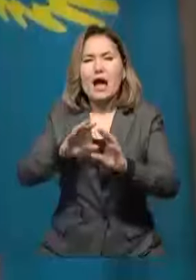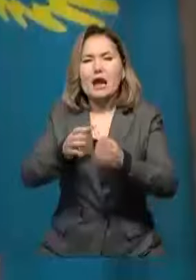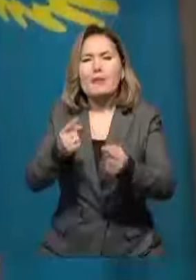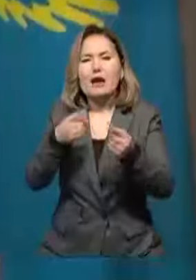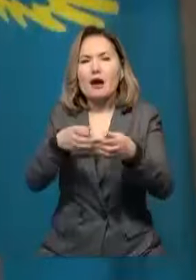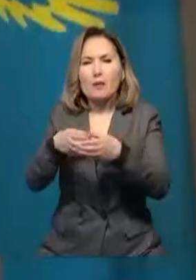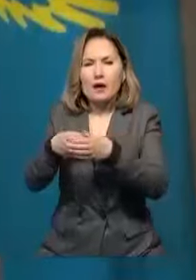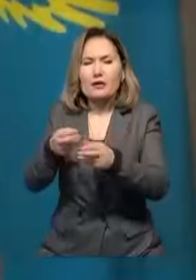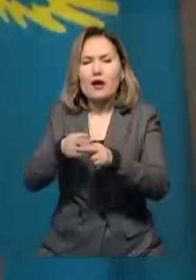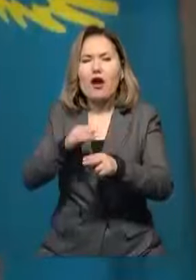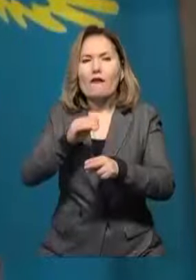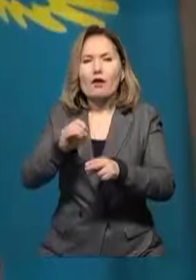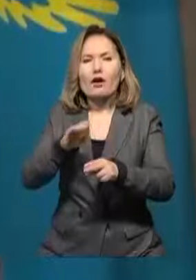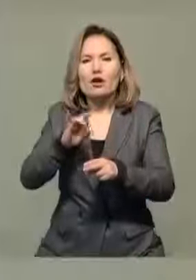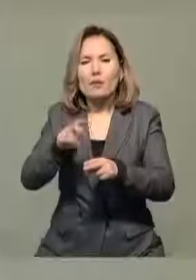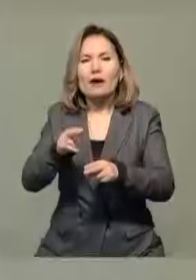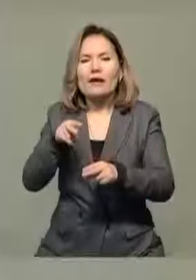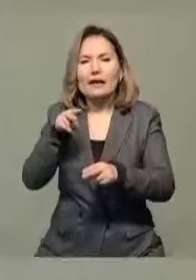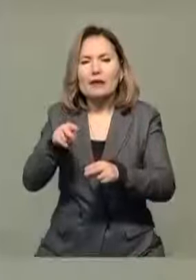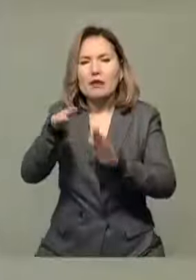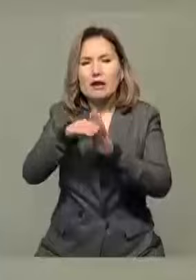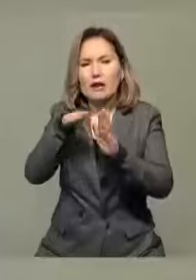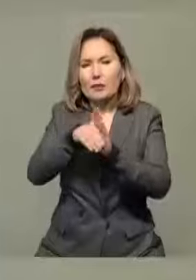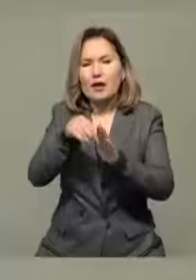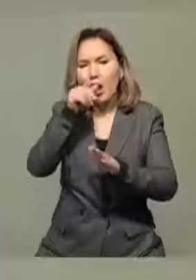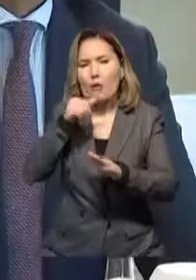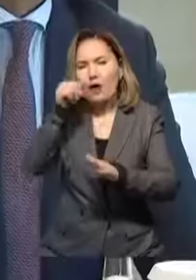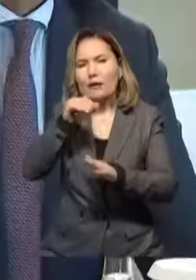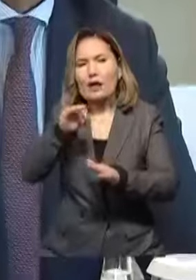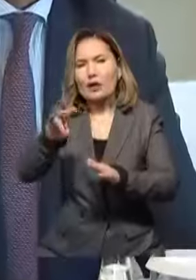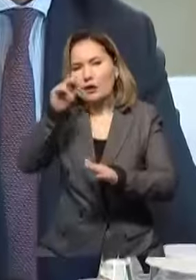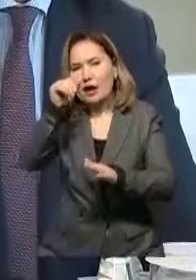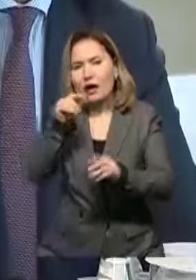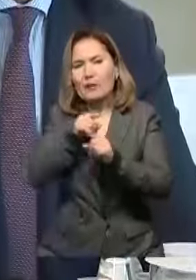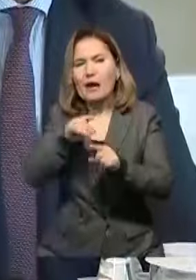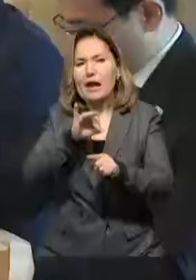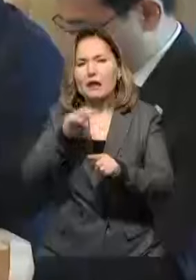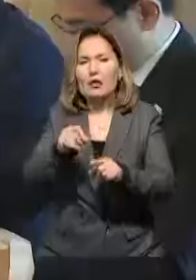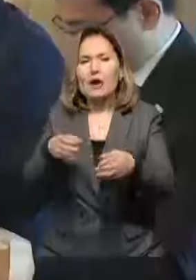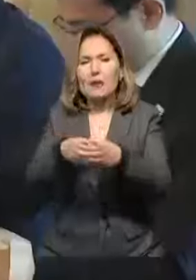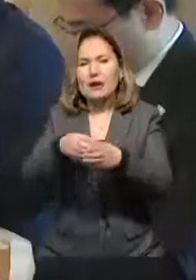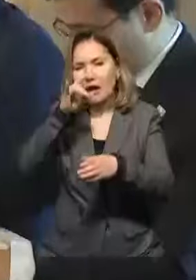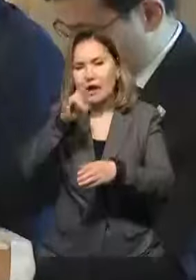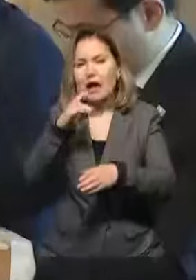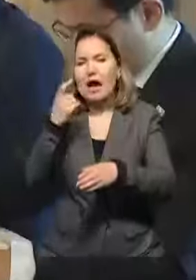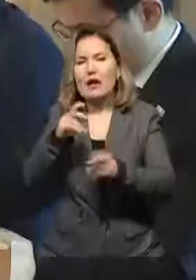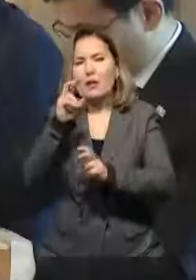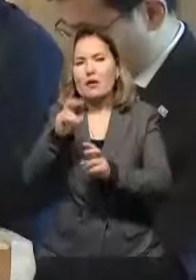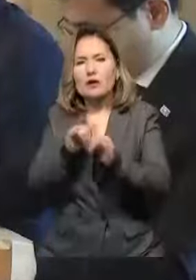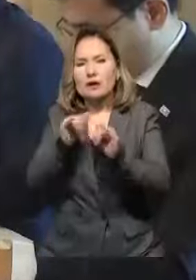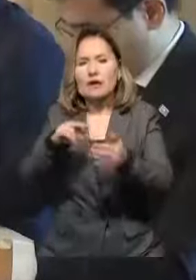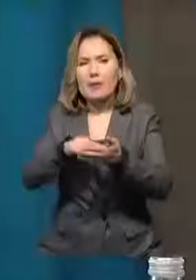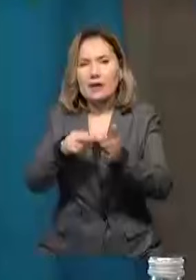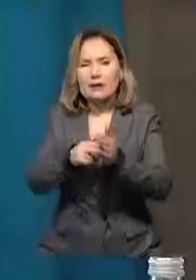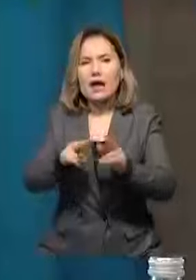ірі компаниялардың Forbes Global 2000 тізіміне кіреді. Ал былтыр маусым айында Индорама корпорациясы елімізде химия өнеркәсібін